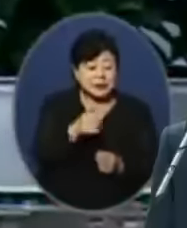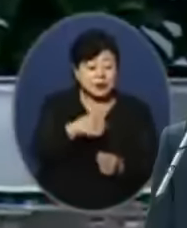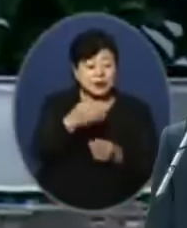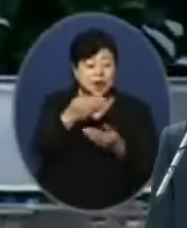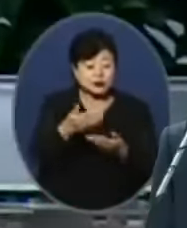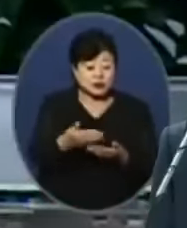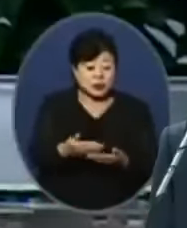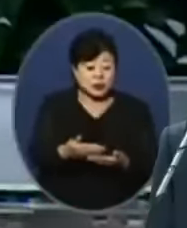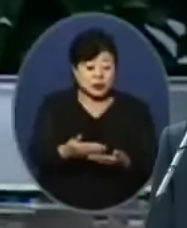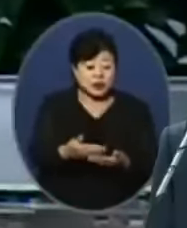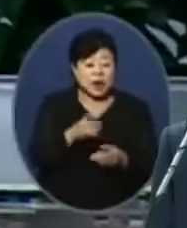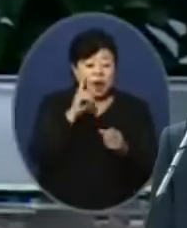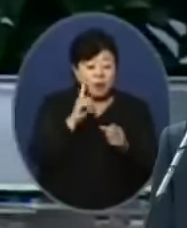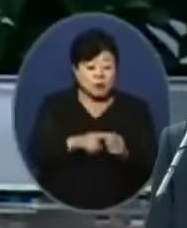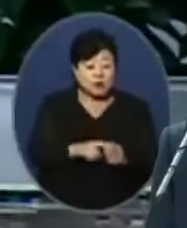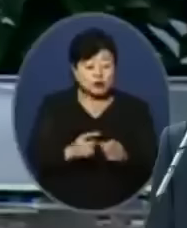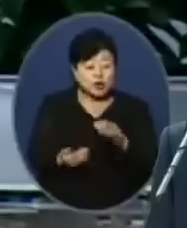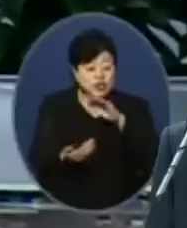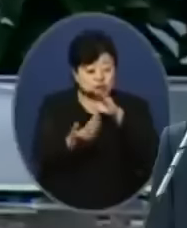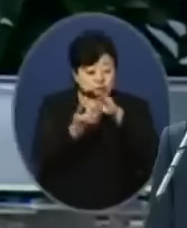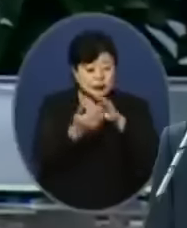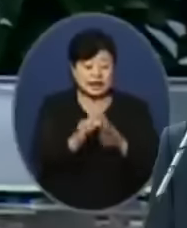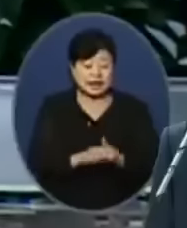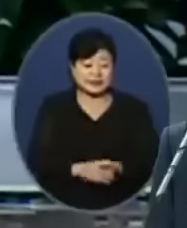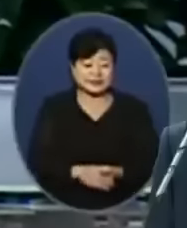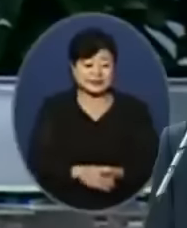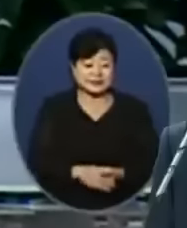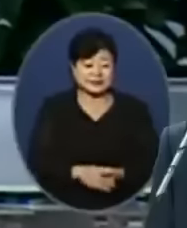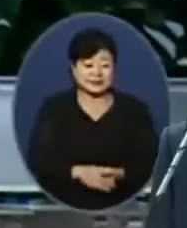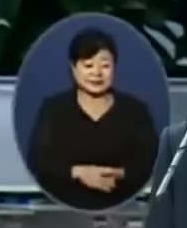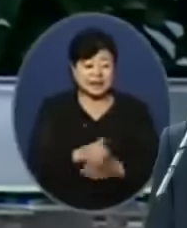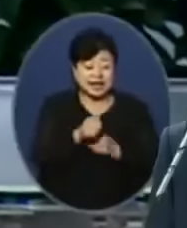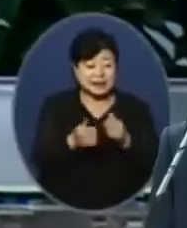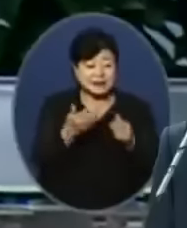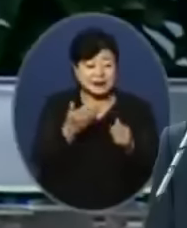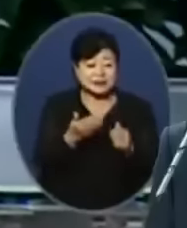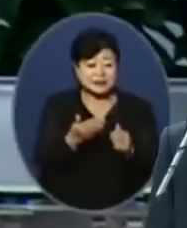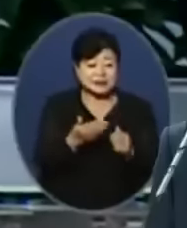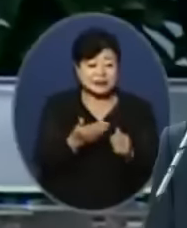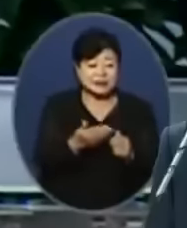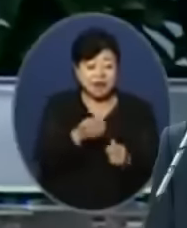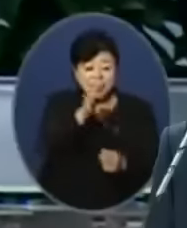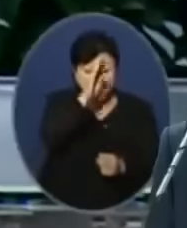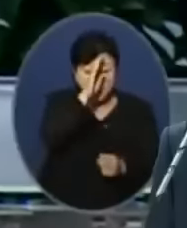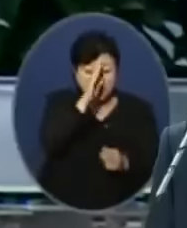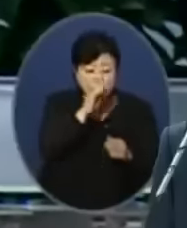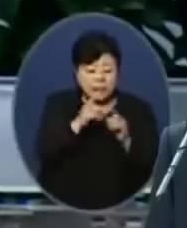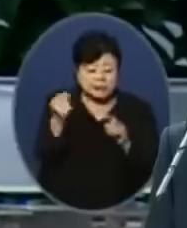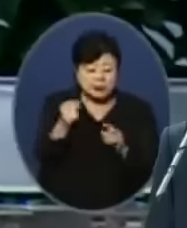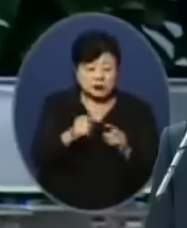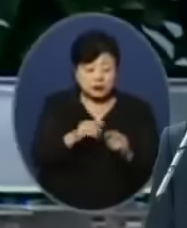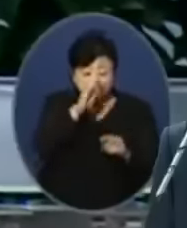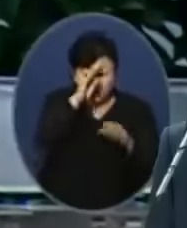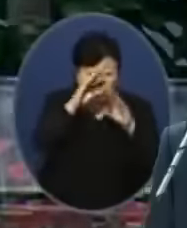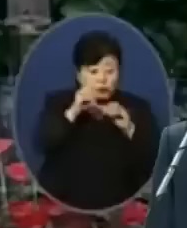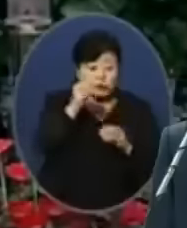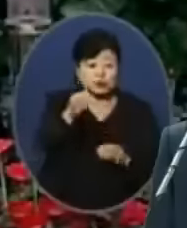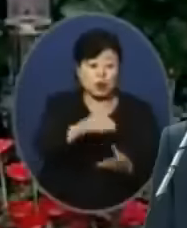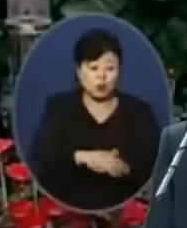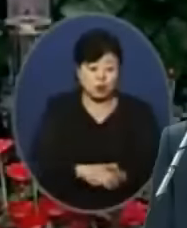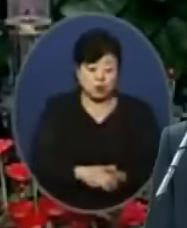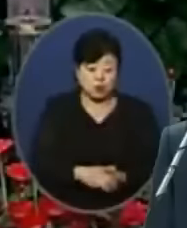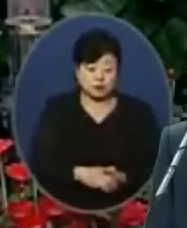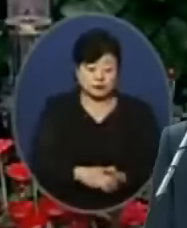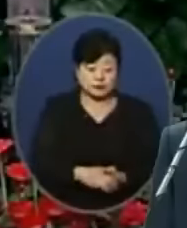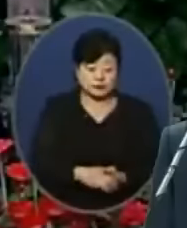보내신 목적을 달성한다는 것입니다. 하나님께서는 병도 말씀으로 고치셨습니다. 시편 107편